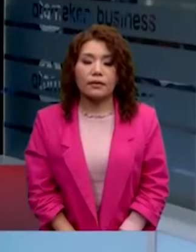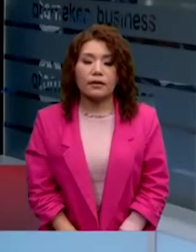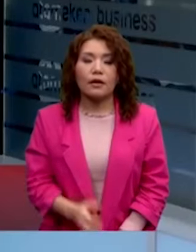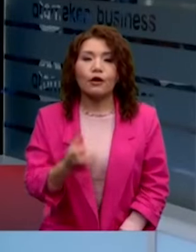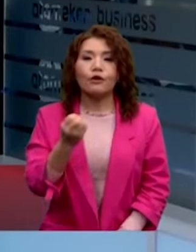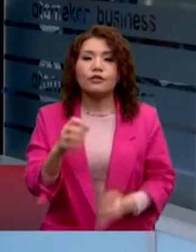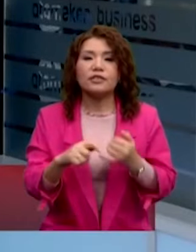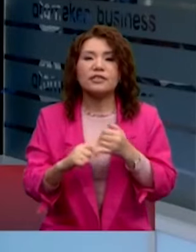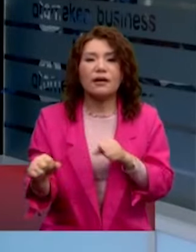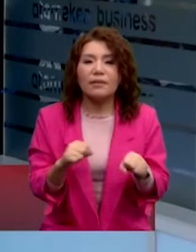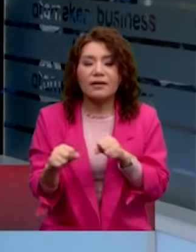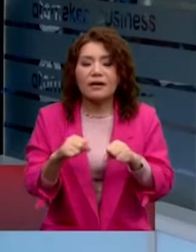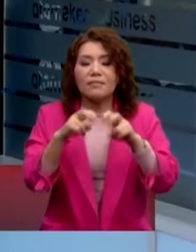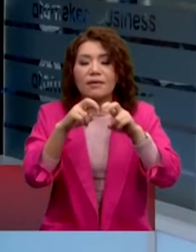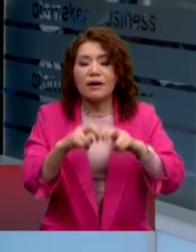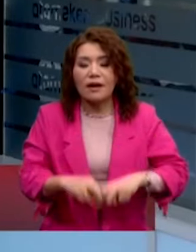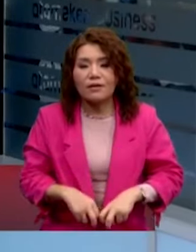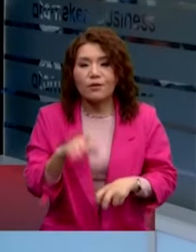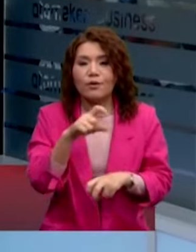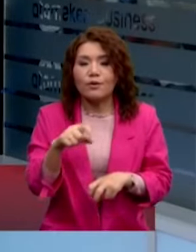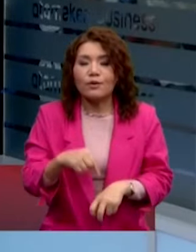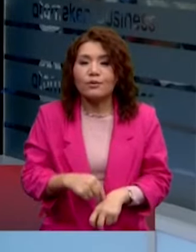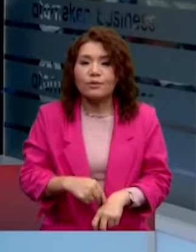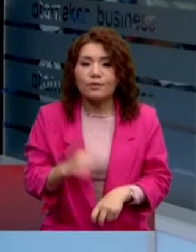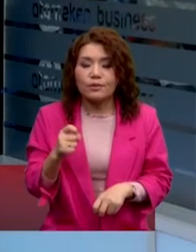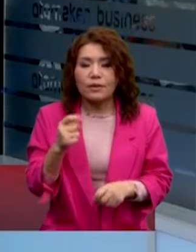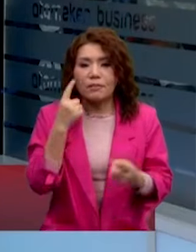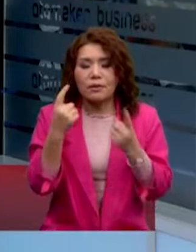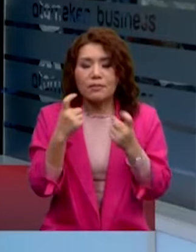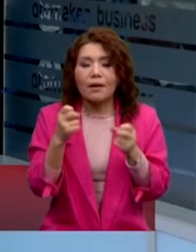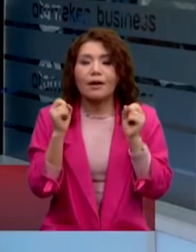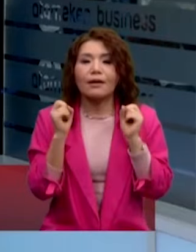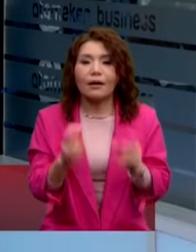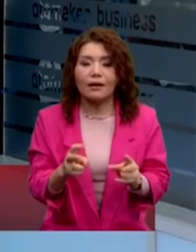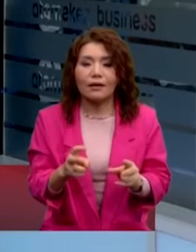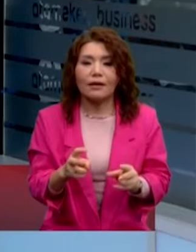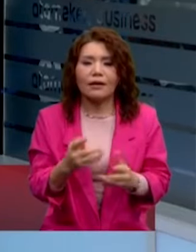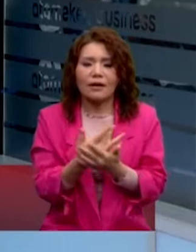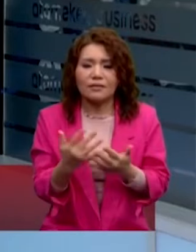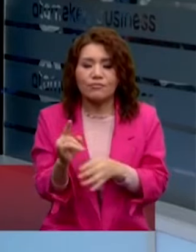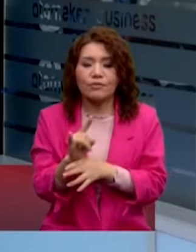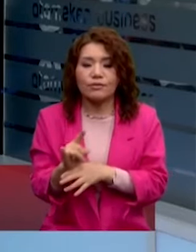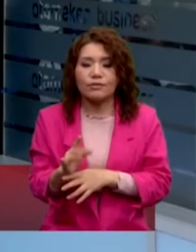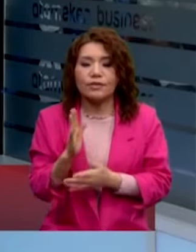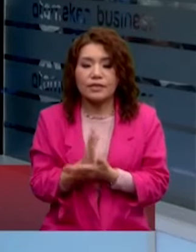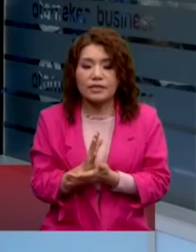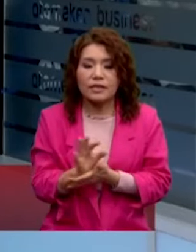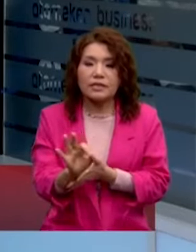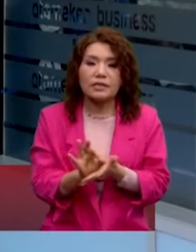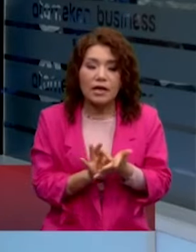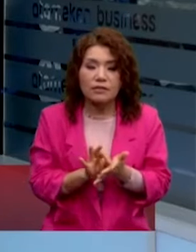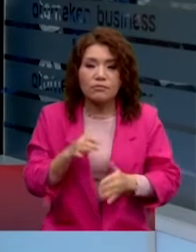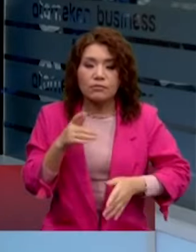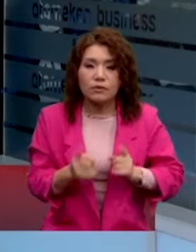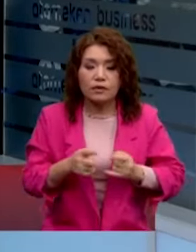А еще землетрясение проверило способность людей реагировать на информационный шум и всевозможные фейки. Практически сразу после реальных